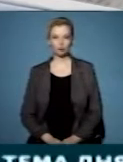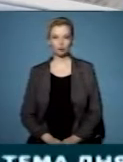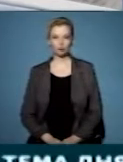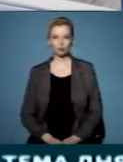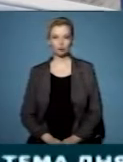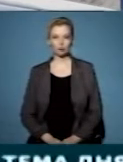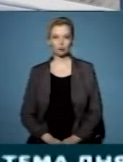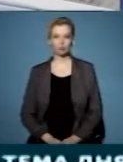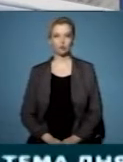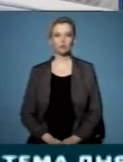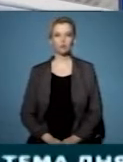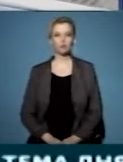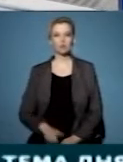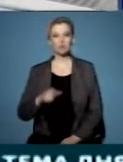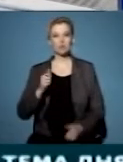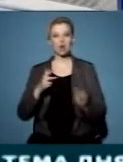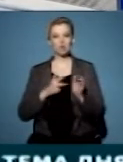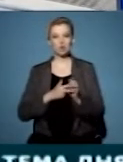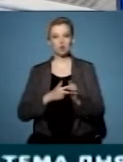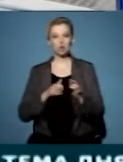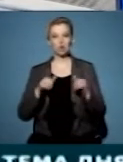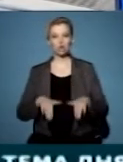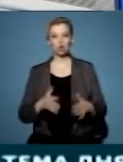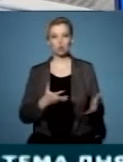За 8 рішення прийнято.